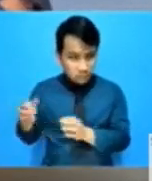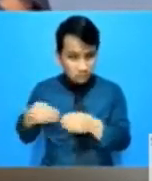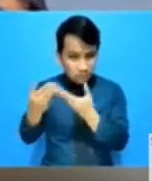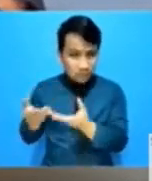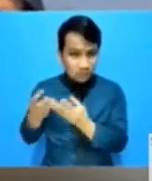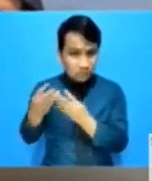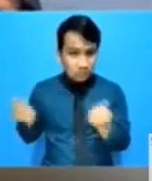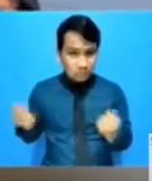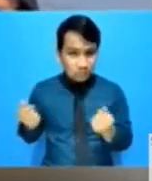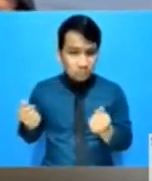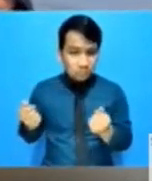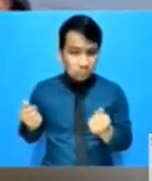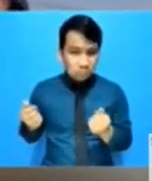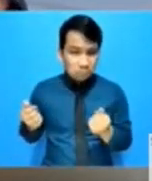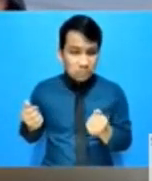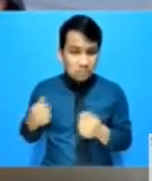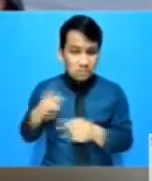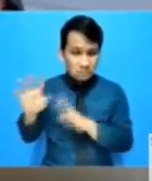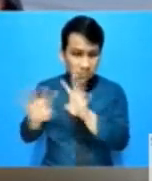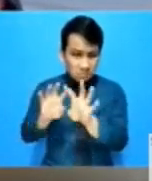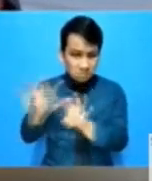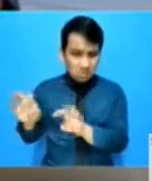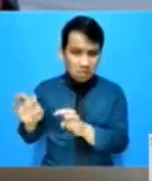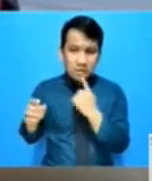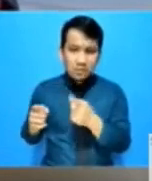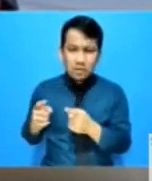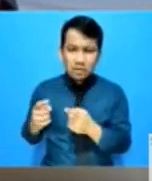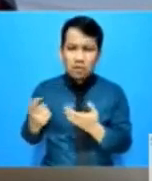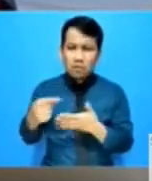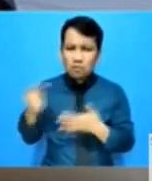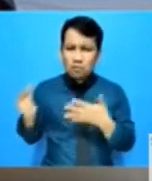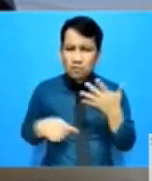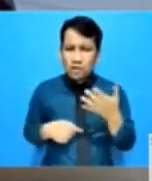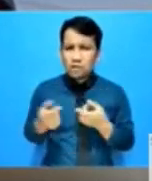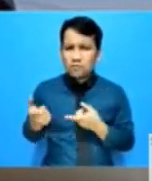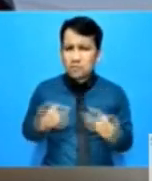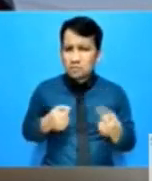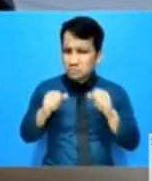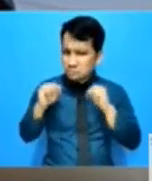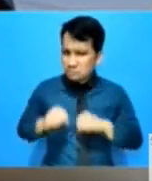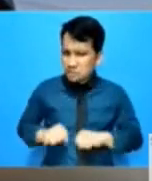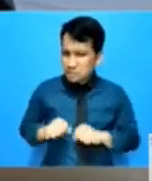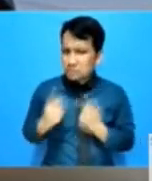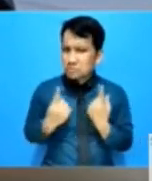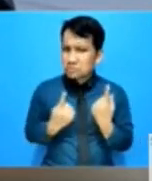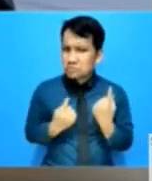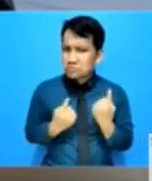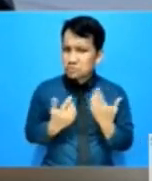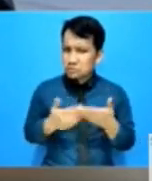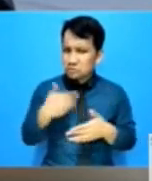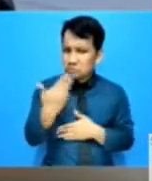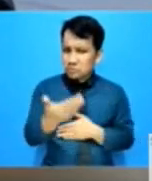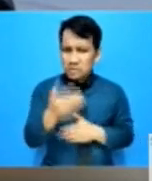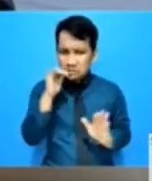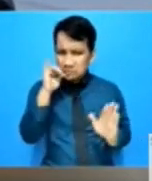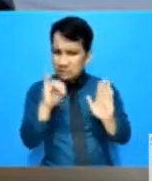problema? Nagtanong-tanong na rin po kami, sir, kung ano yung possible na pwedeng gawin para ma-identify